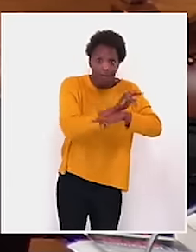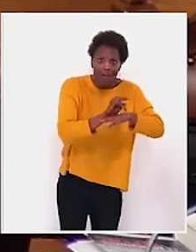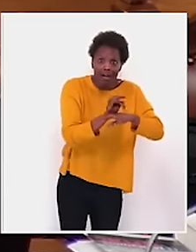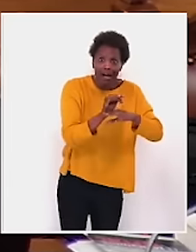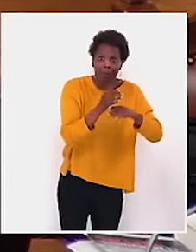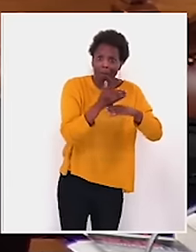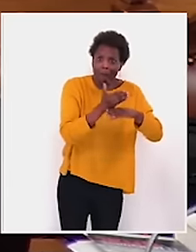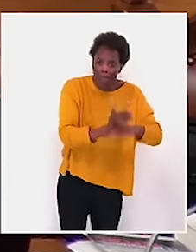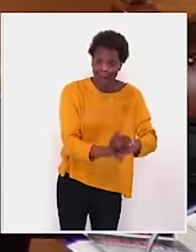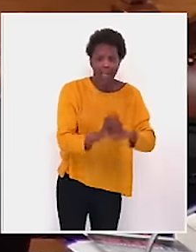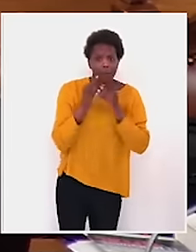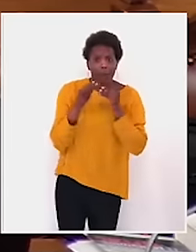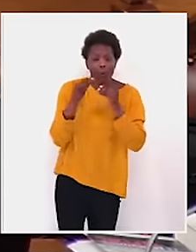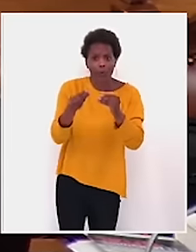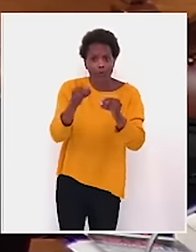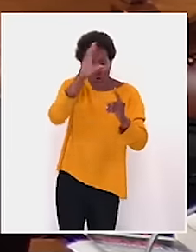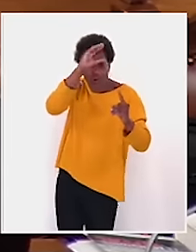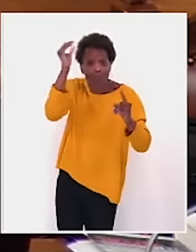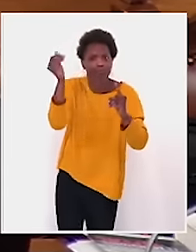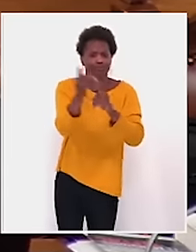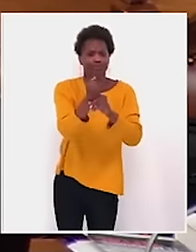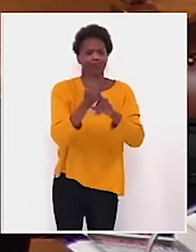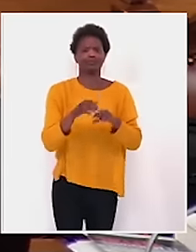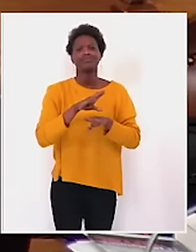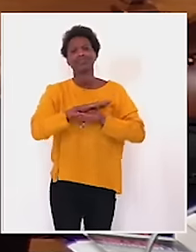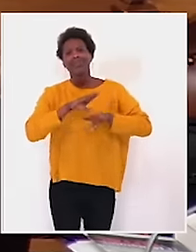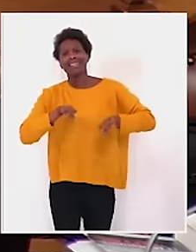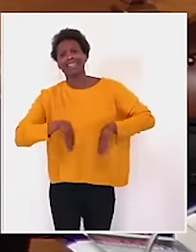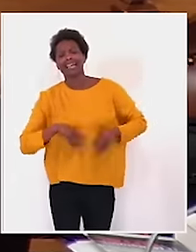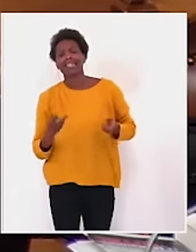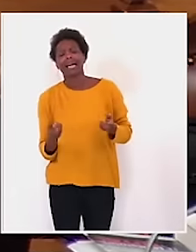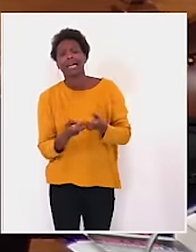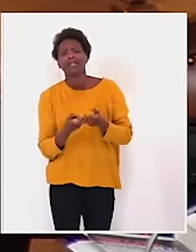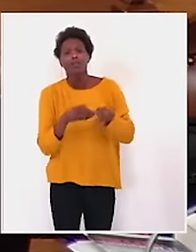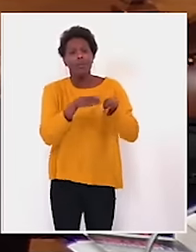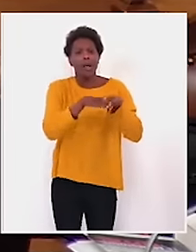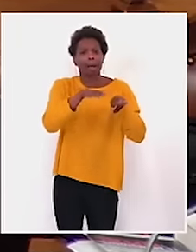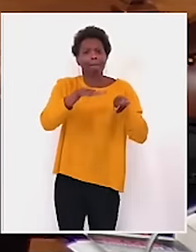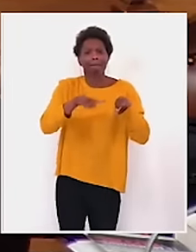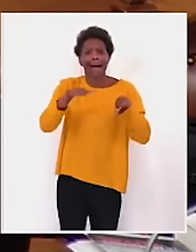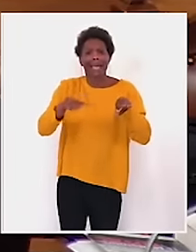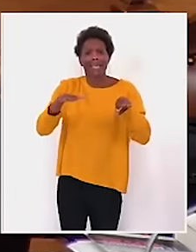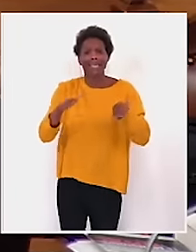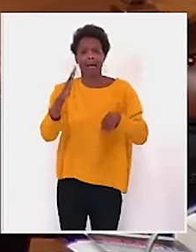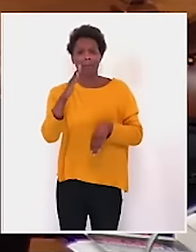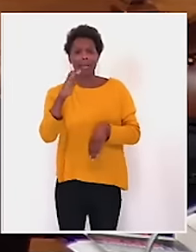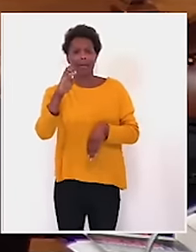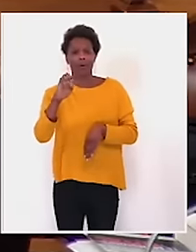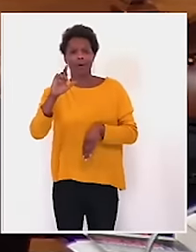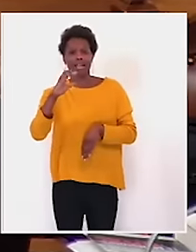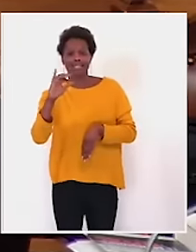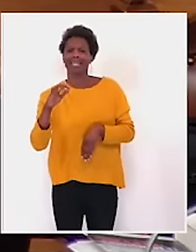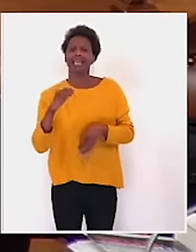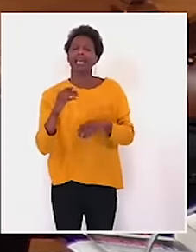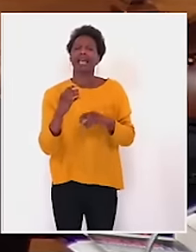Et la dernière chose, c'est un travail sur un parking Belsier, que vous connaissez sans doute, hein, qui est derrière la gare, hein, c'est